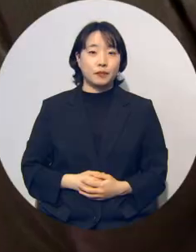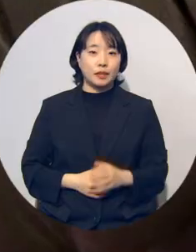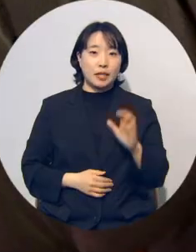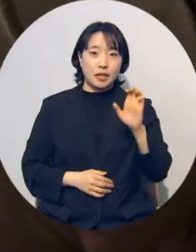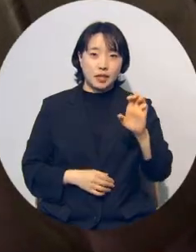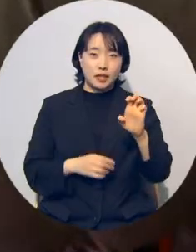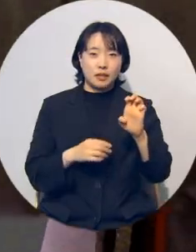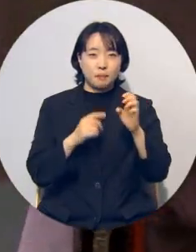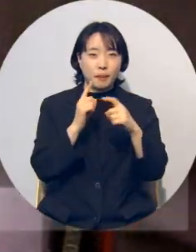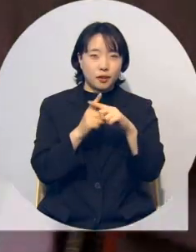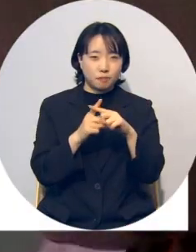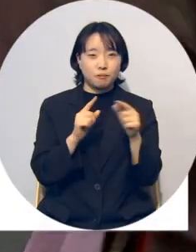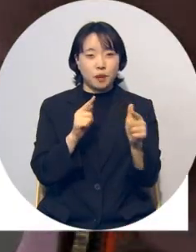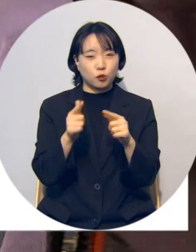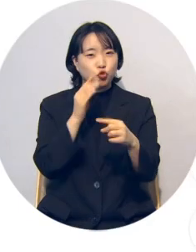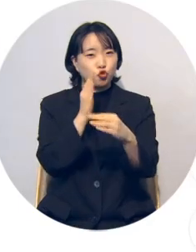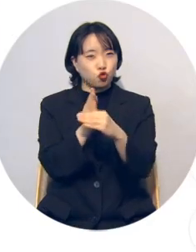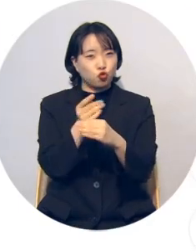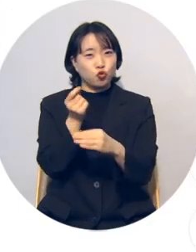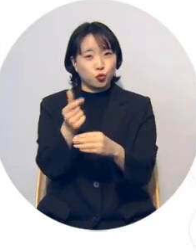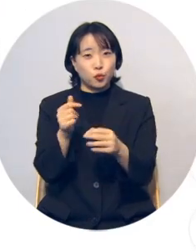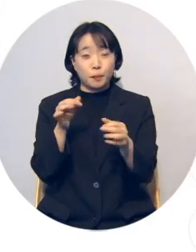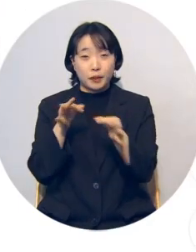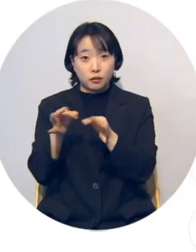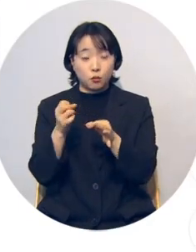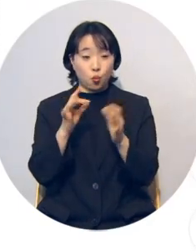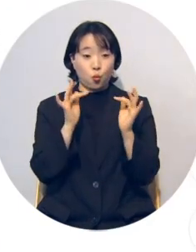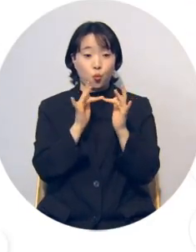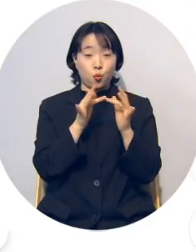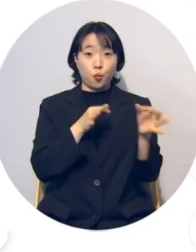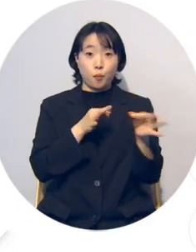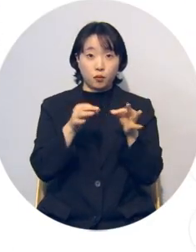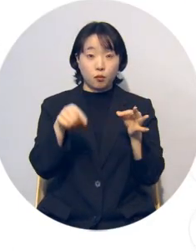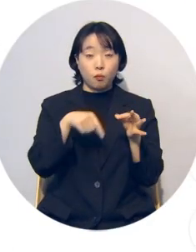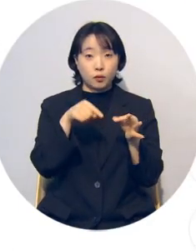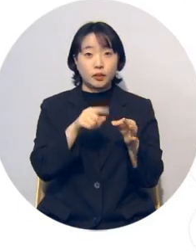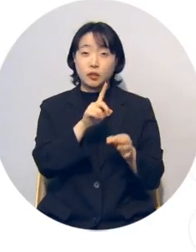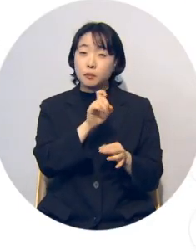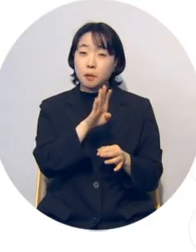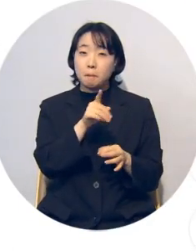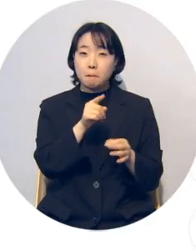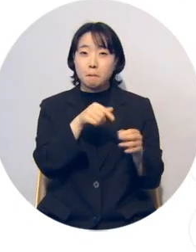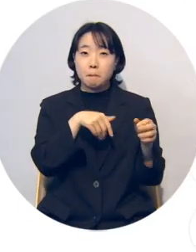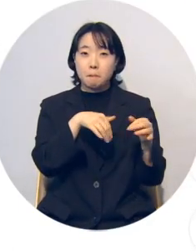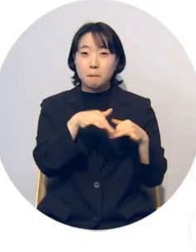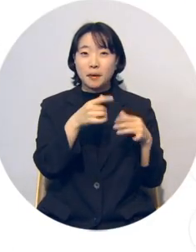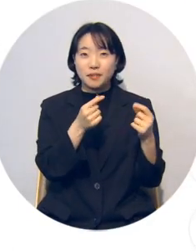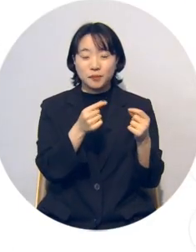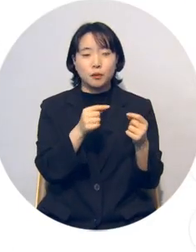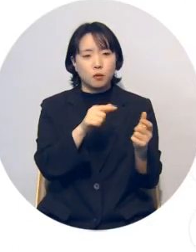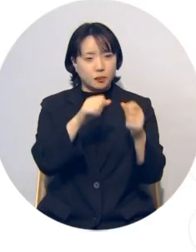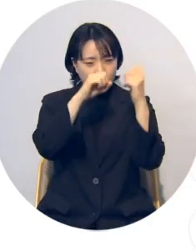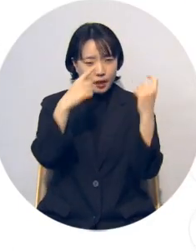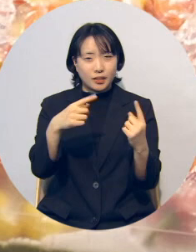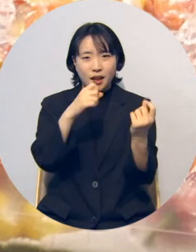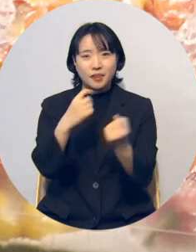MS마트 등 중소형 마트와 11번가 등 온라인몰에서도 이번 달 할인 행사가 지속될